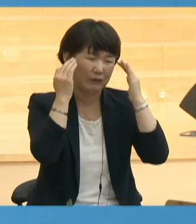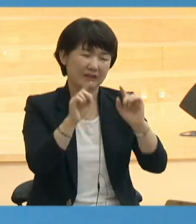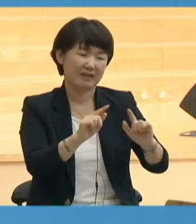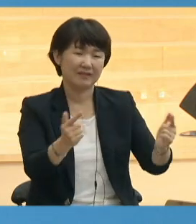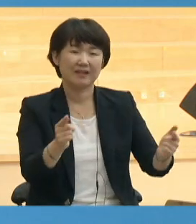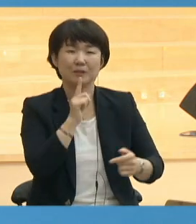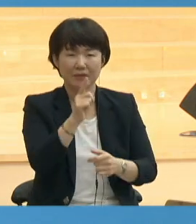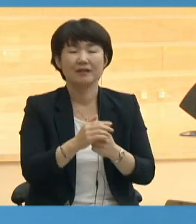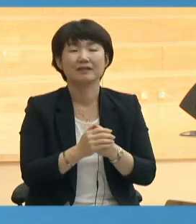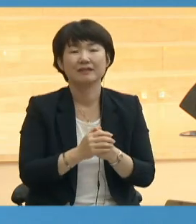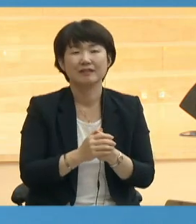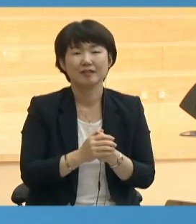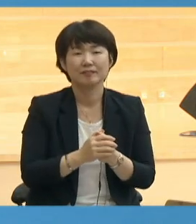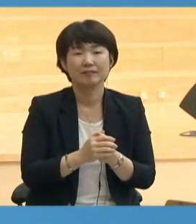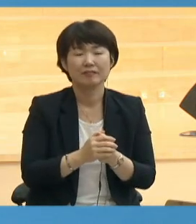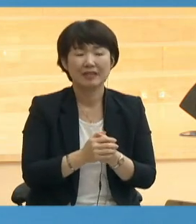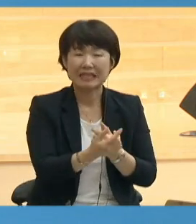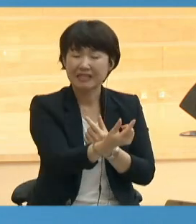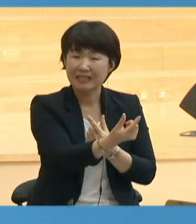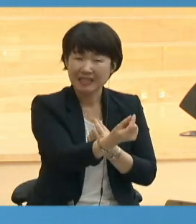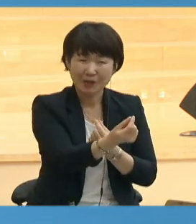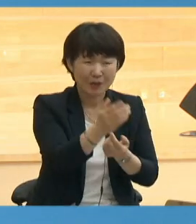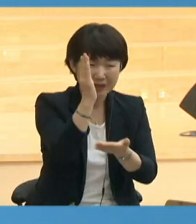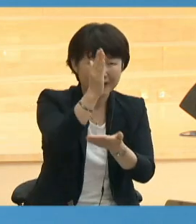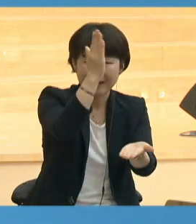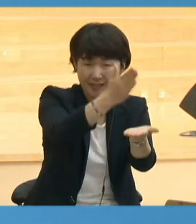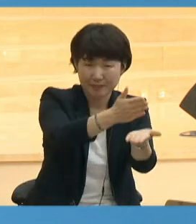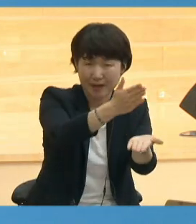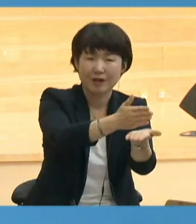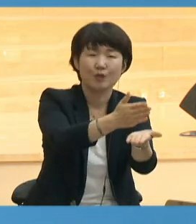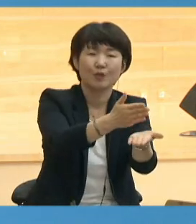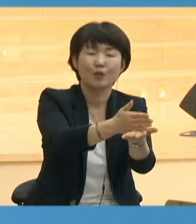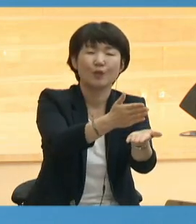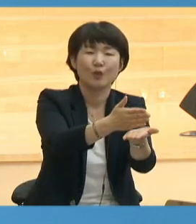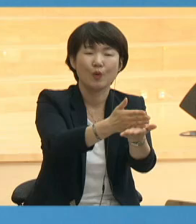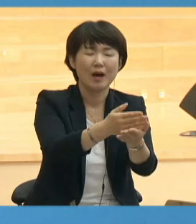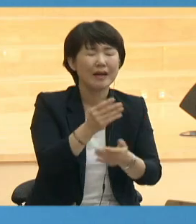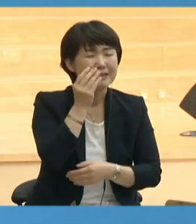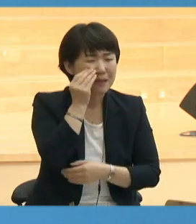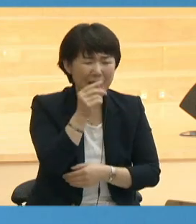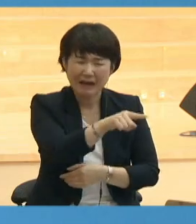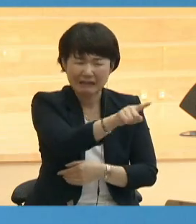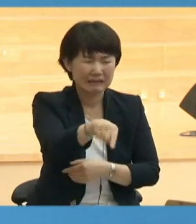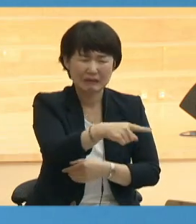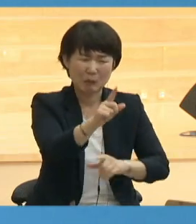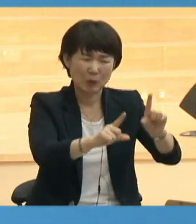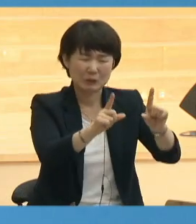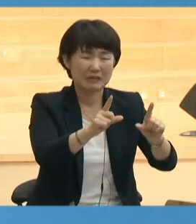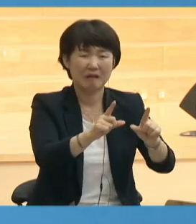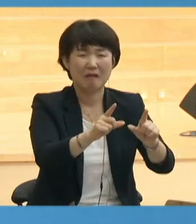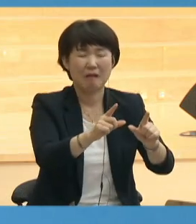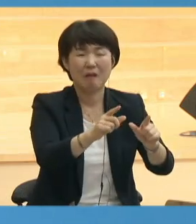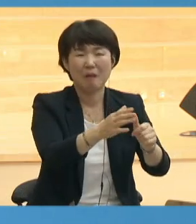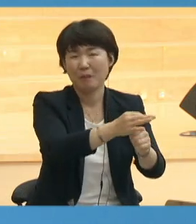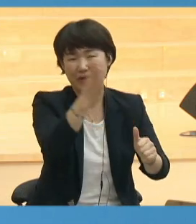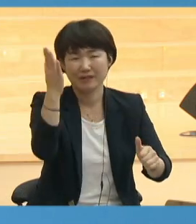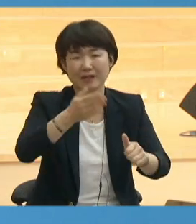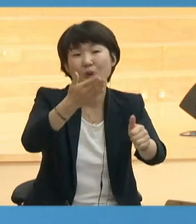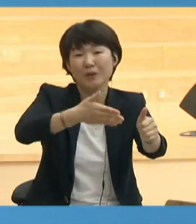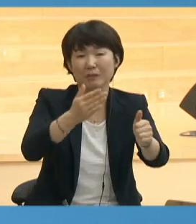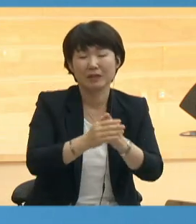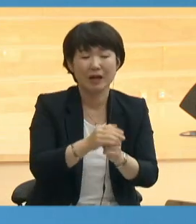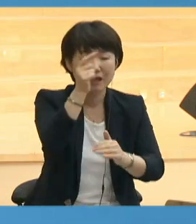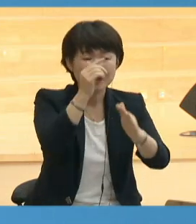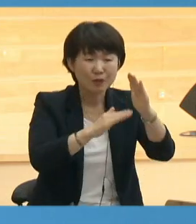말입니다 그런거 얘기하지 말라고 뭐 제 말 그런 모습에서 벗어나 그 말인 여러분 성도들을